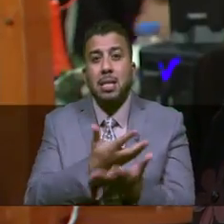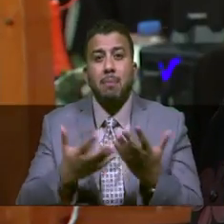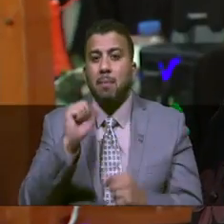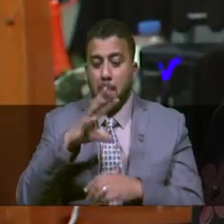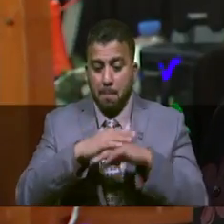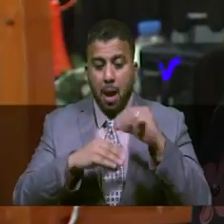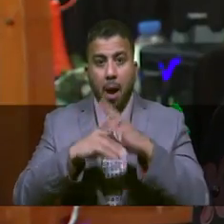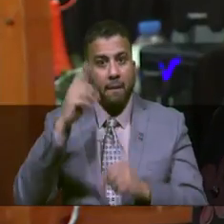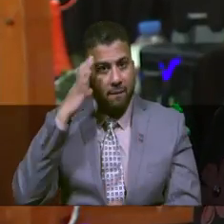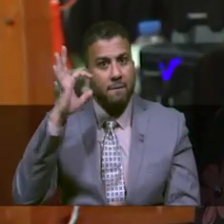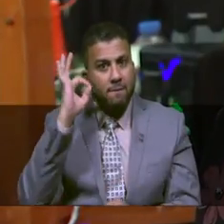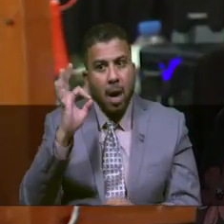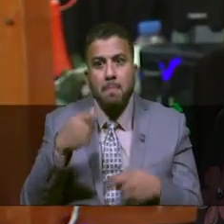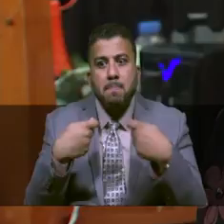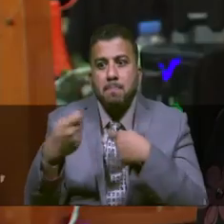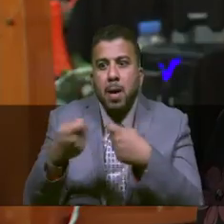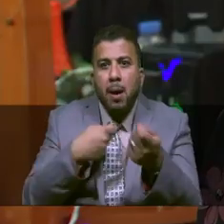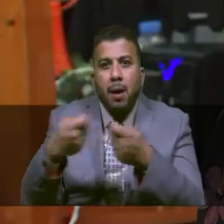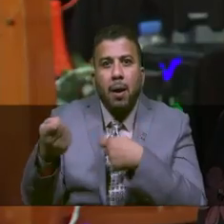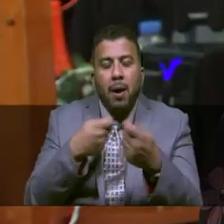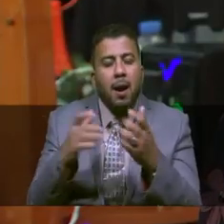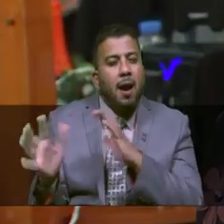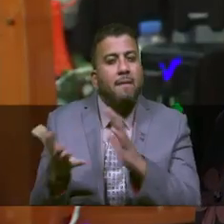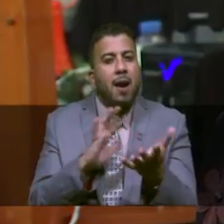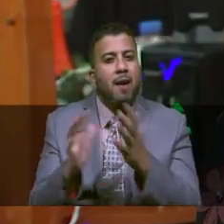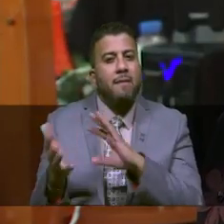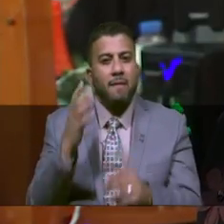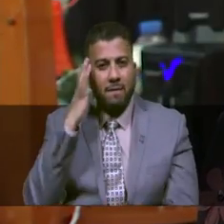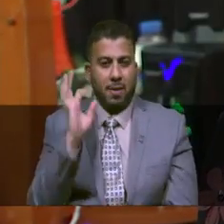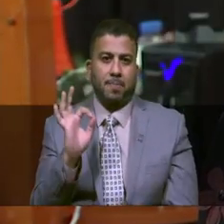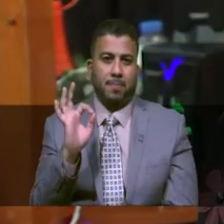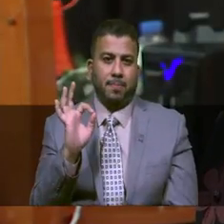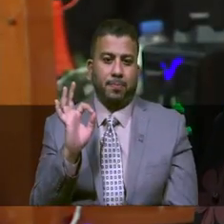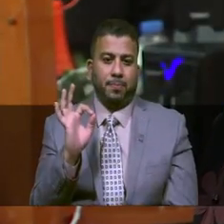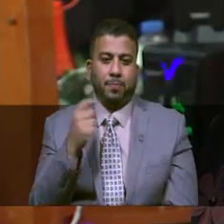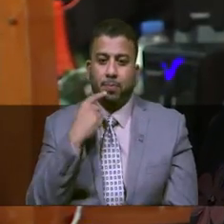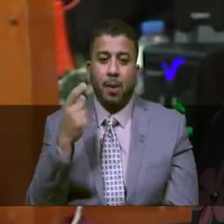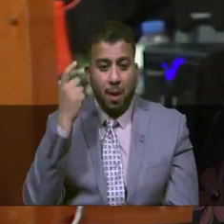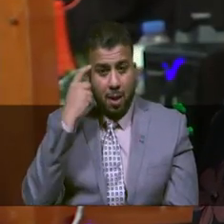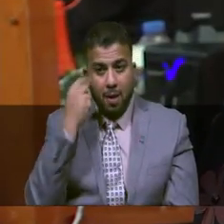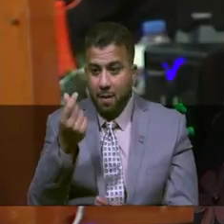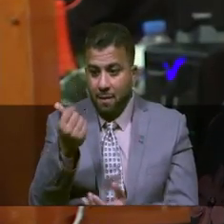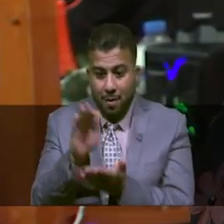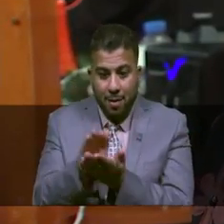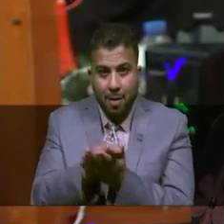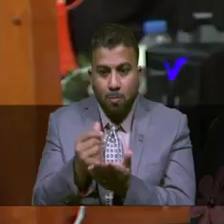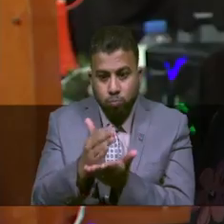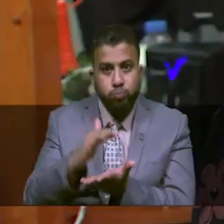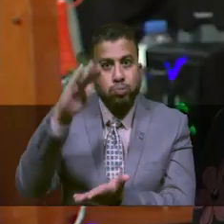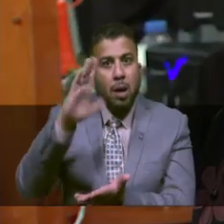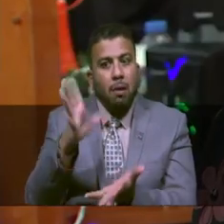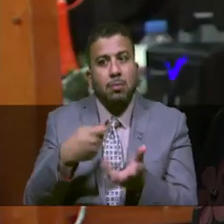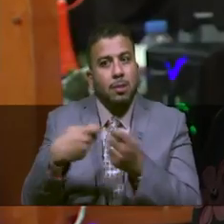مهاراتنا ونستثمر يعني اللي يكون عندنا مثل رأس المال، وكيف نحن مثلا